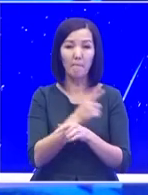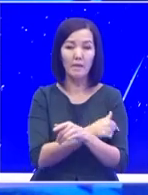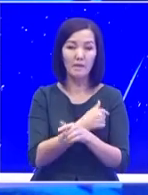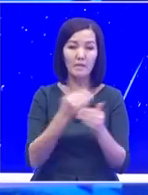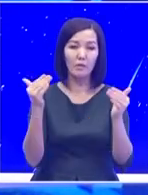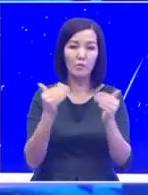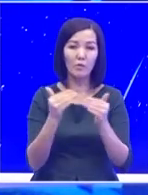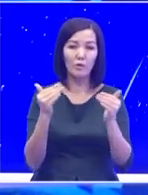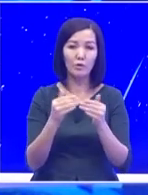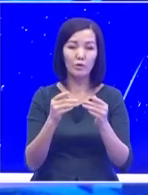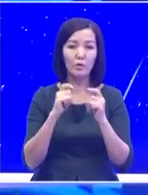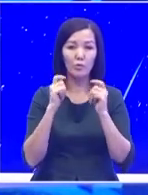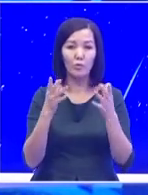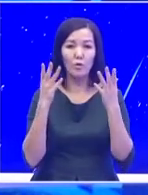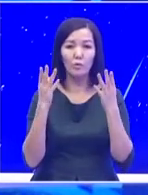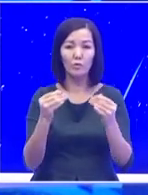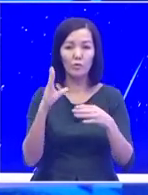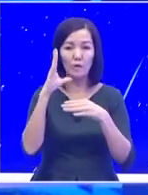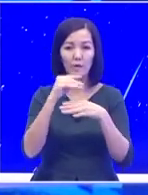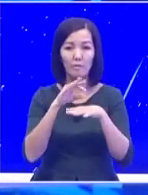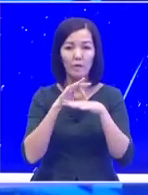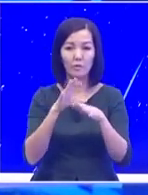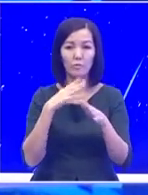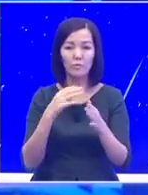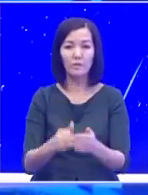ақынның туған күніне орай әдеби кеш ұйымдастырды.